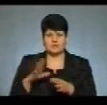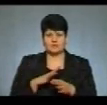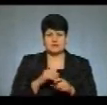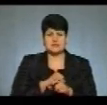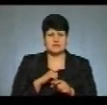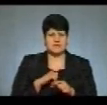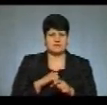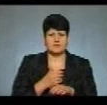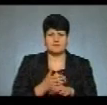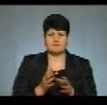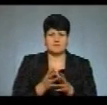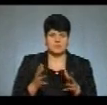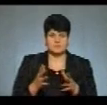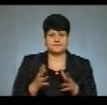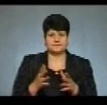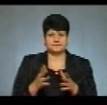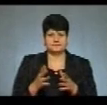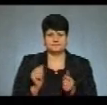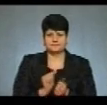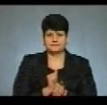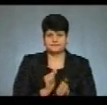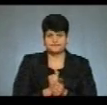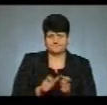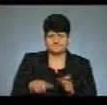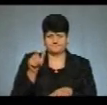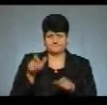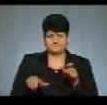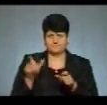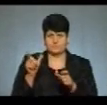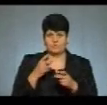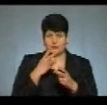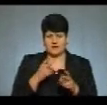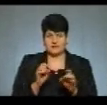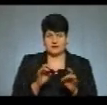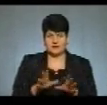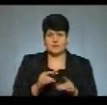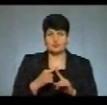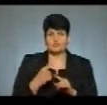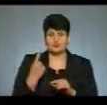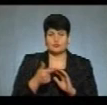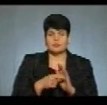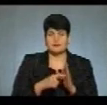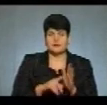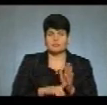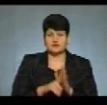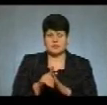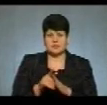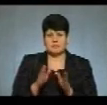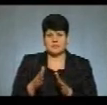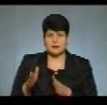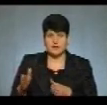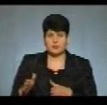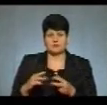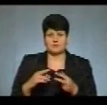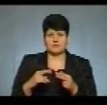закоксовані канали трубопроводів, щоб бачити, яка віддача. Ну і ще плюс в одному кабінеті почала сушити батарею, ми заміняли в